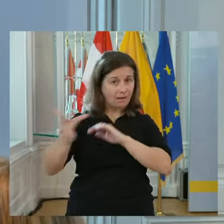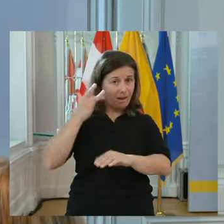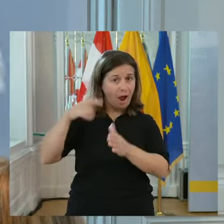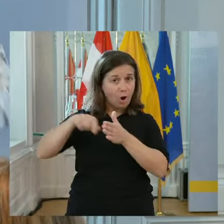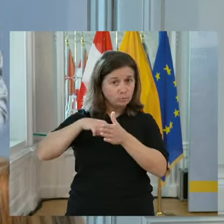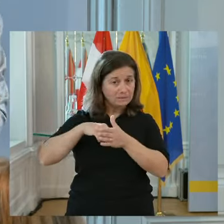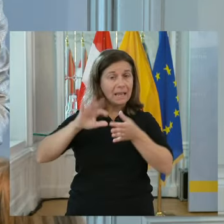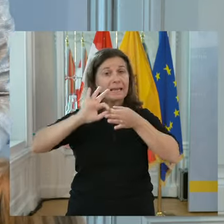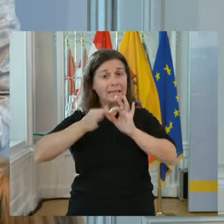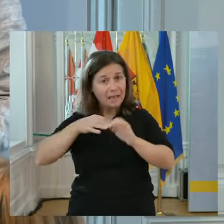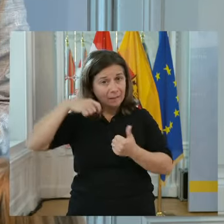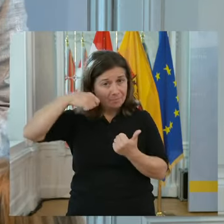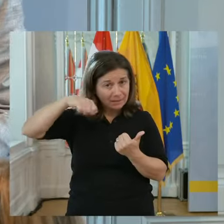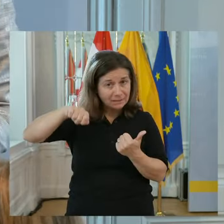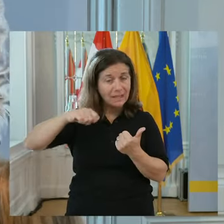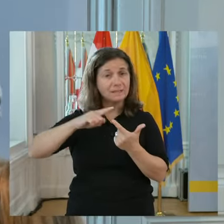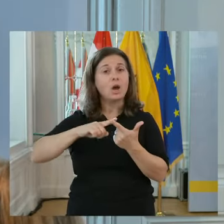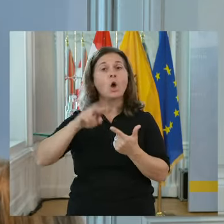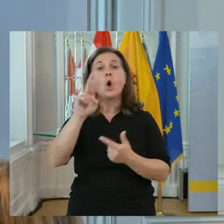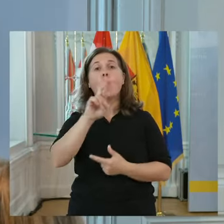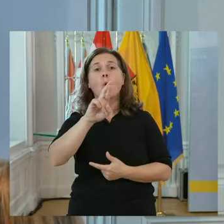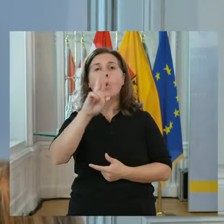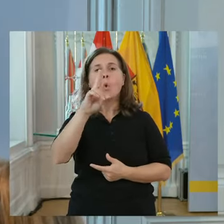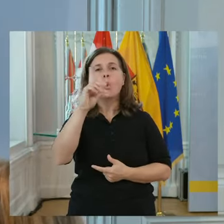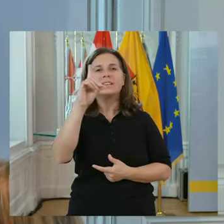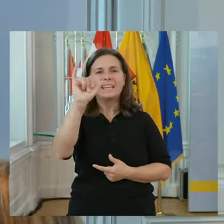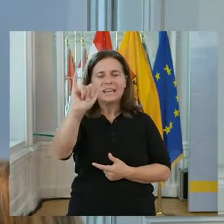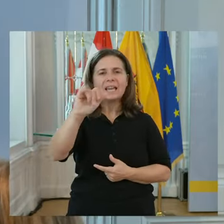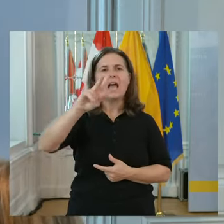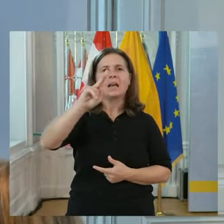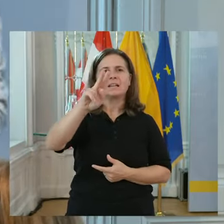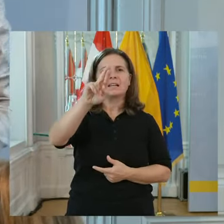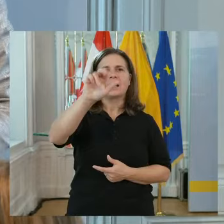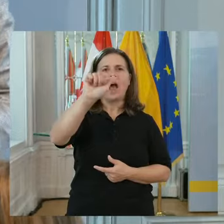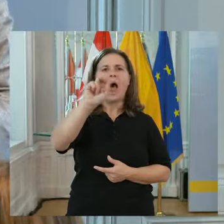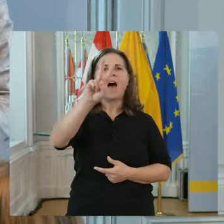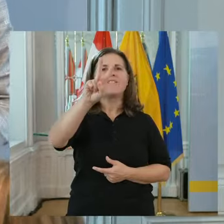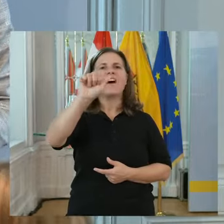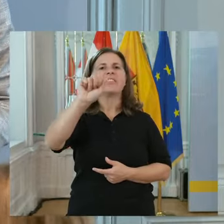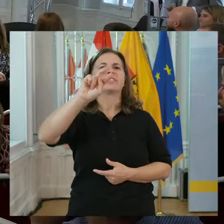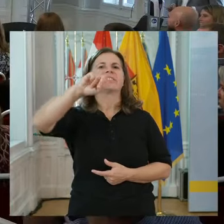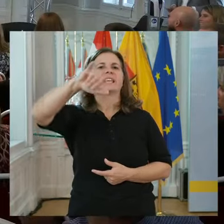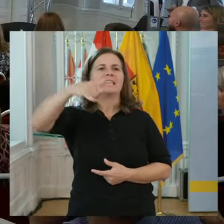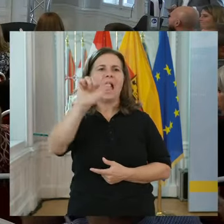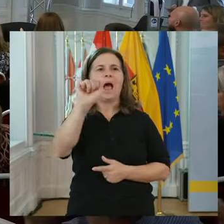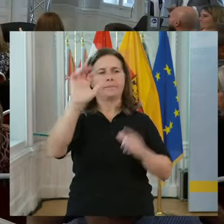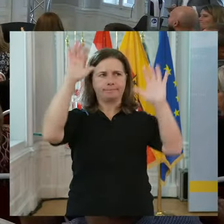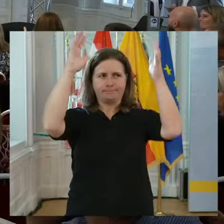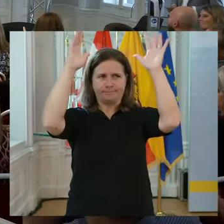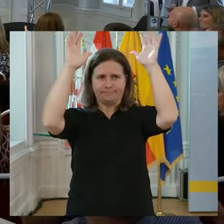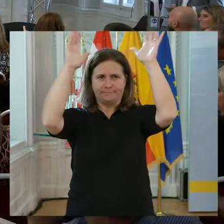der Kärnten-Präsident, der Rudi Cravagna. Und dir, lieber Rudi,